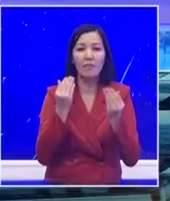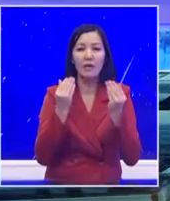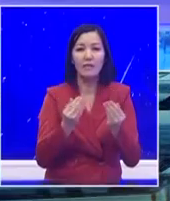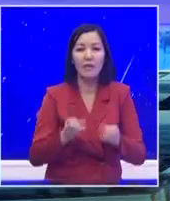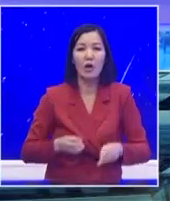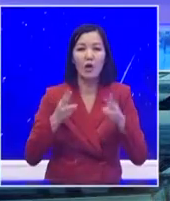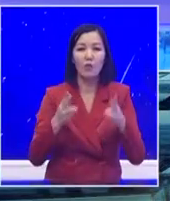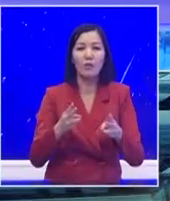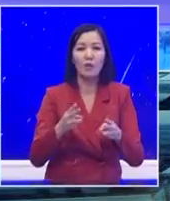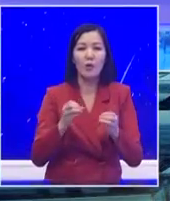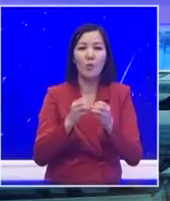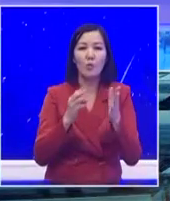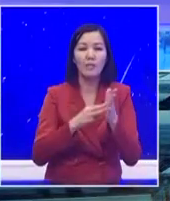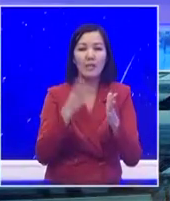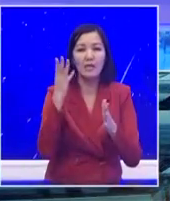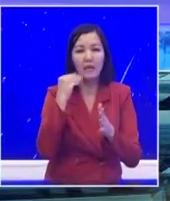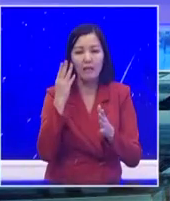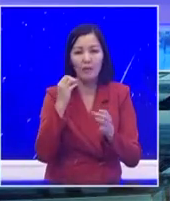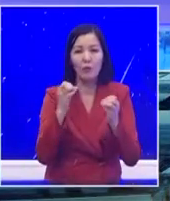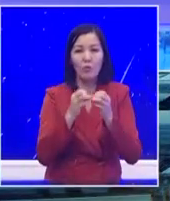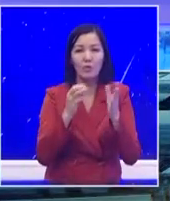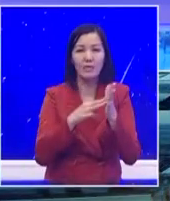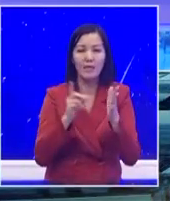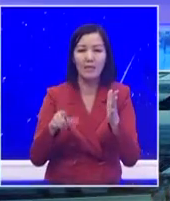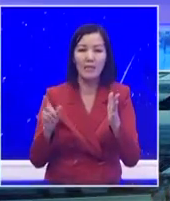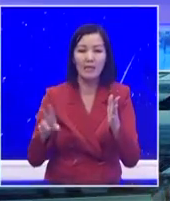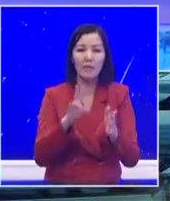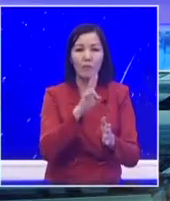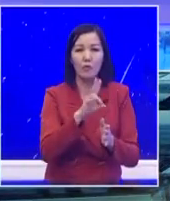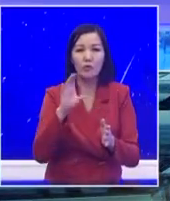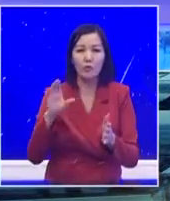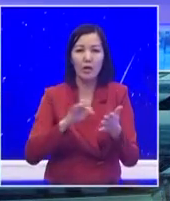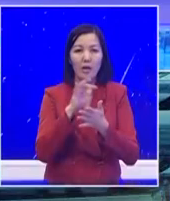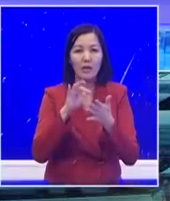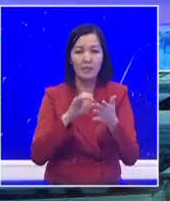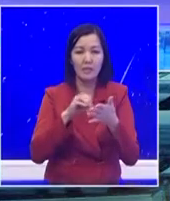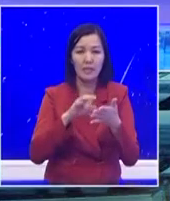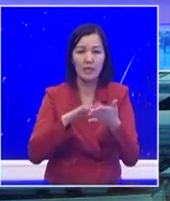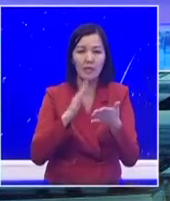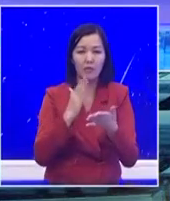қауіпті ауруға шалдыққандардың 18-і Алматы, 18-і Елордада тіркеліп отыр.